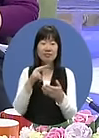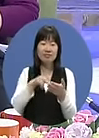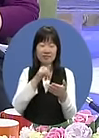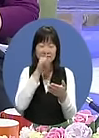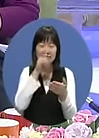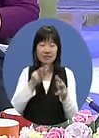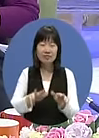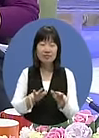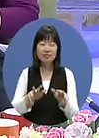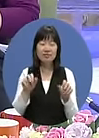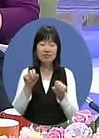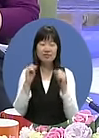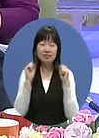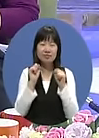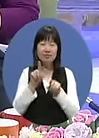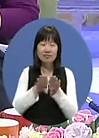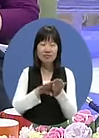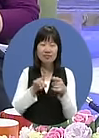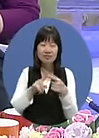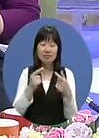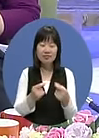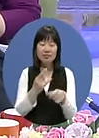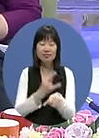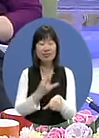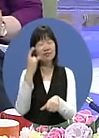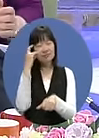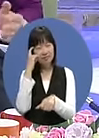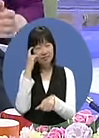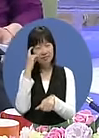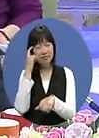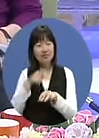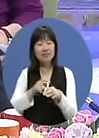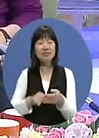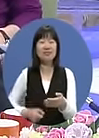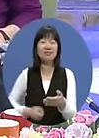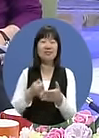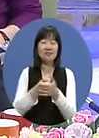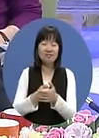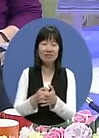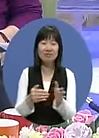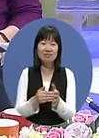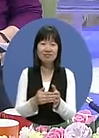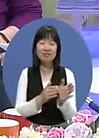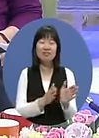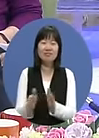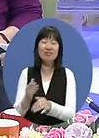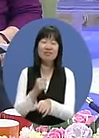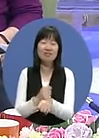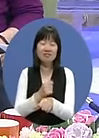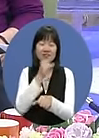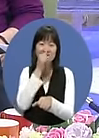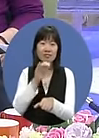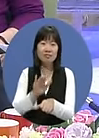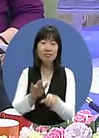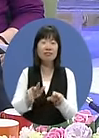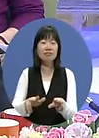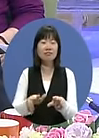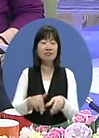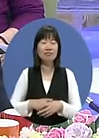아니요. 이제 겨울방학에는 아, 그렇게 공부를 해야겠다. 마음만 먹고. 네, 마음만 먹고 준비를 했는데